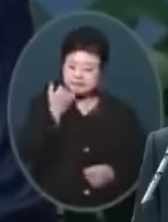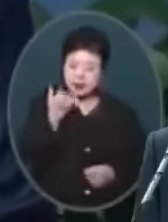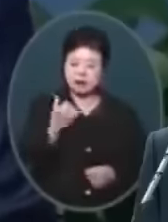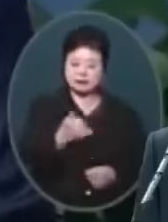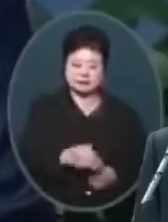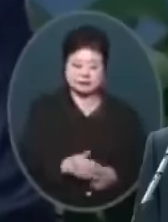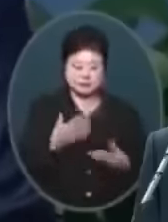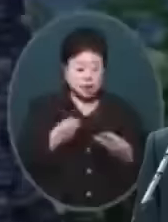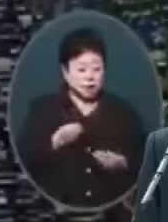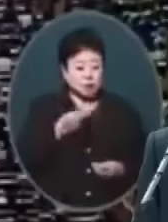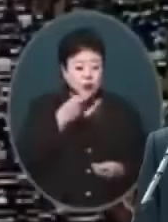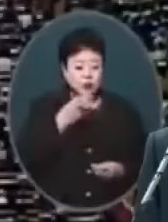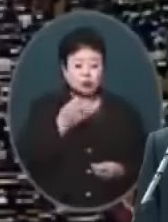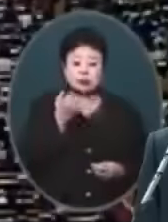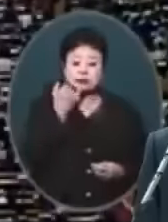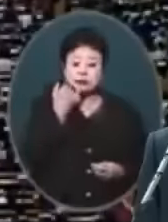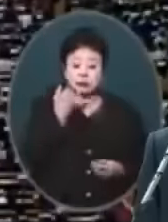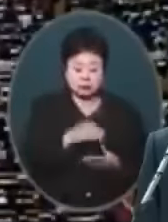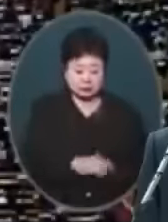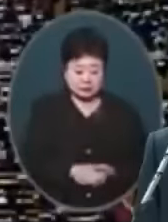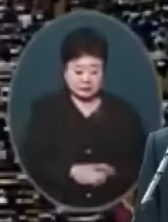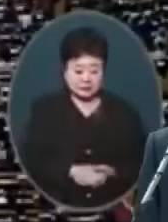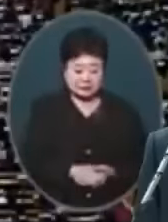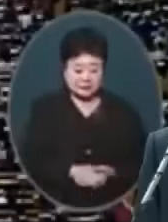열등의식과 좌절감을 가지지 않았습니다.